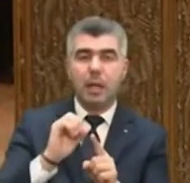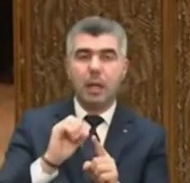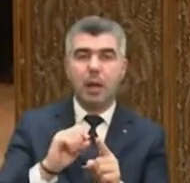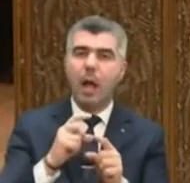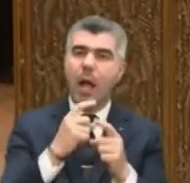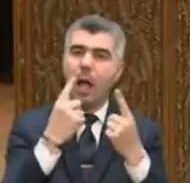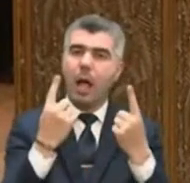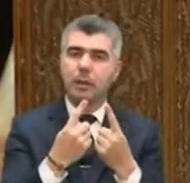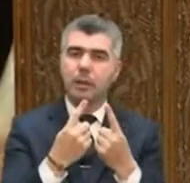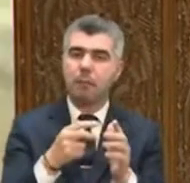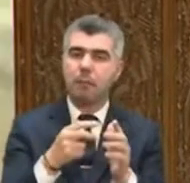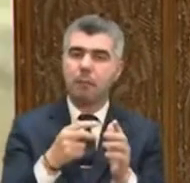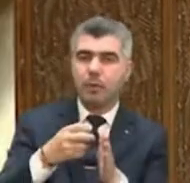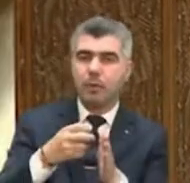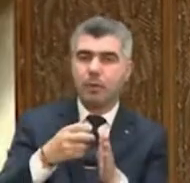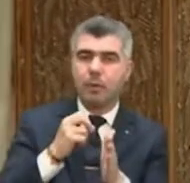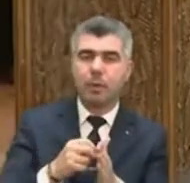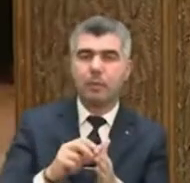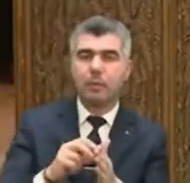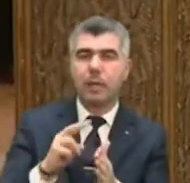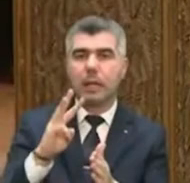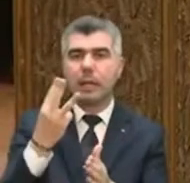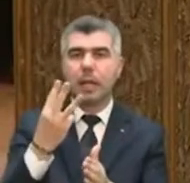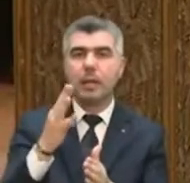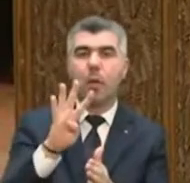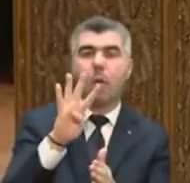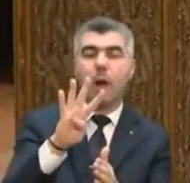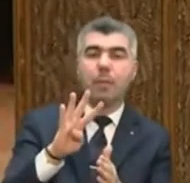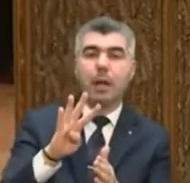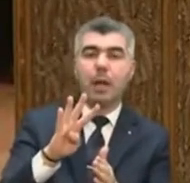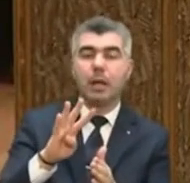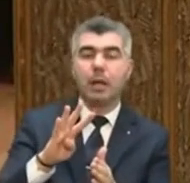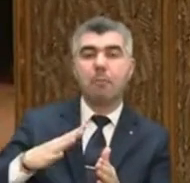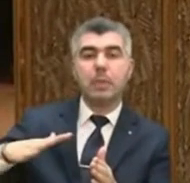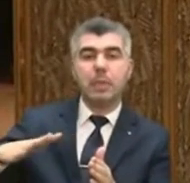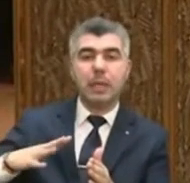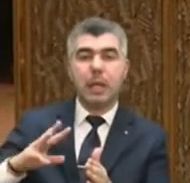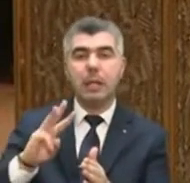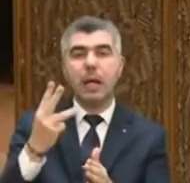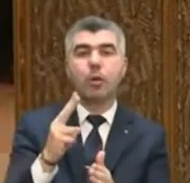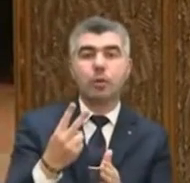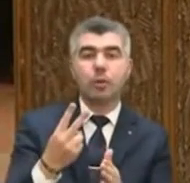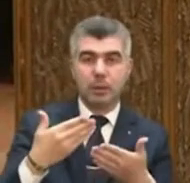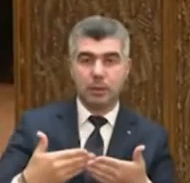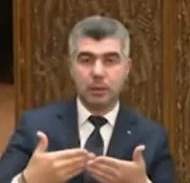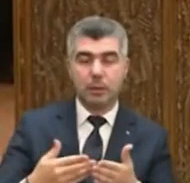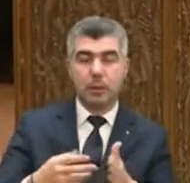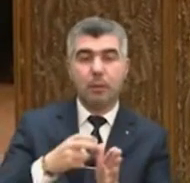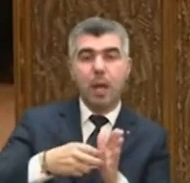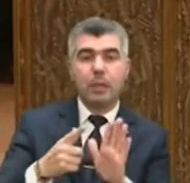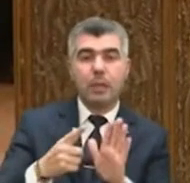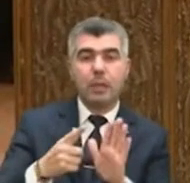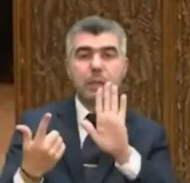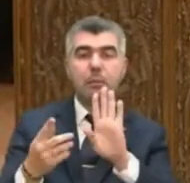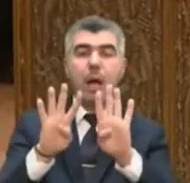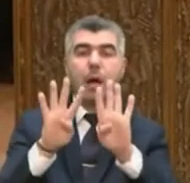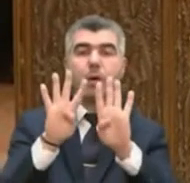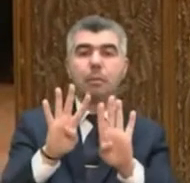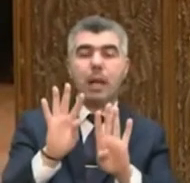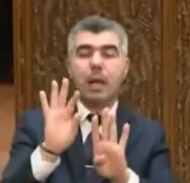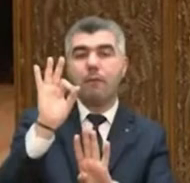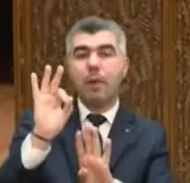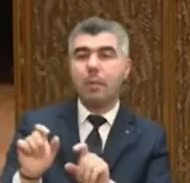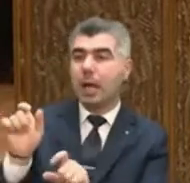الكلاسيكيه باش نربطوا 43 مدينه بلاصه 23 ونوصلوا السكه الحديديه ل 87% من